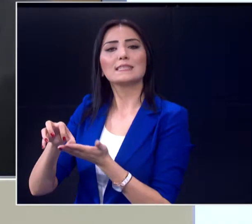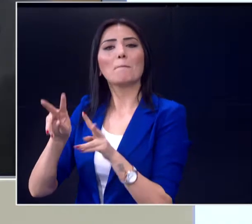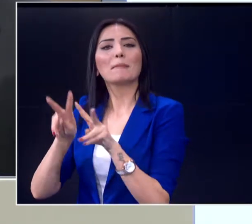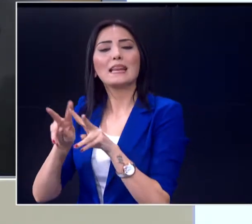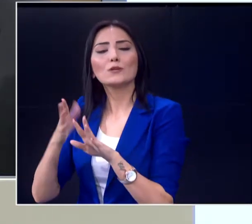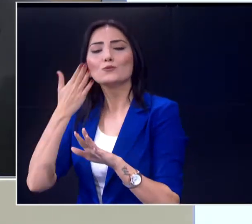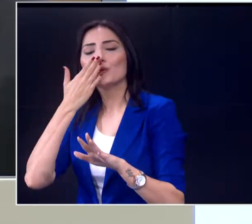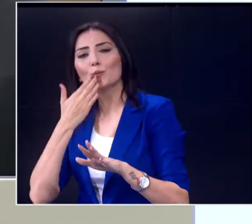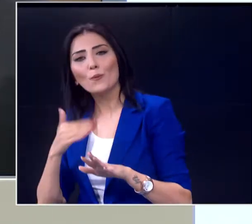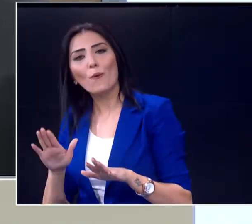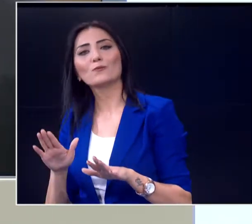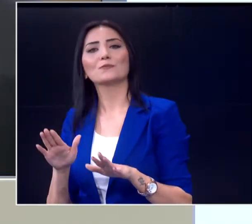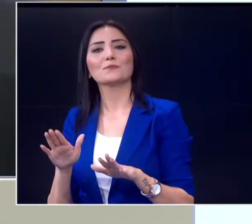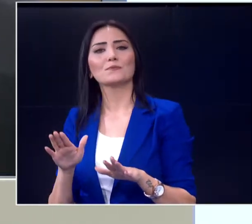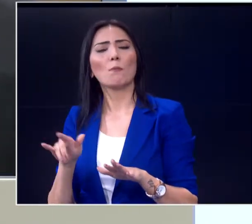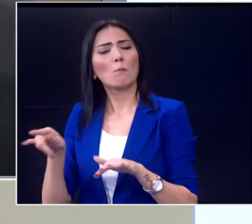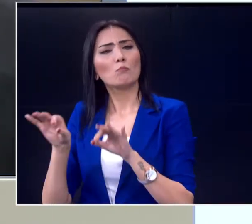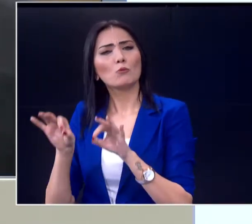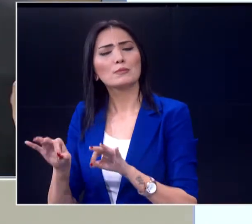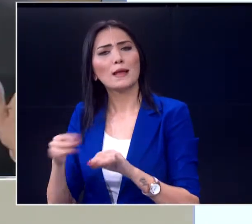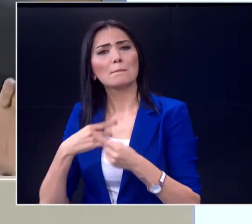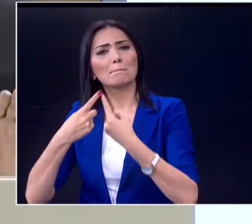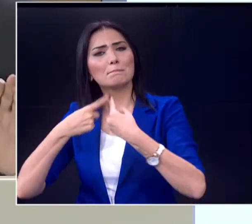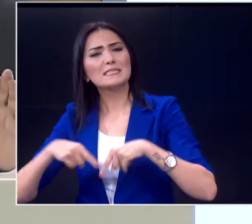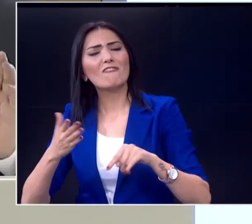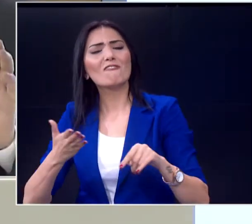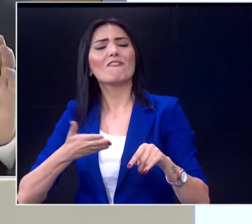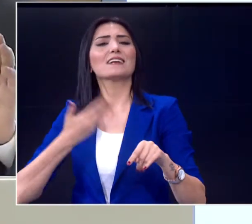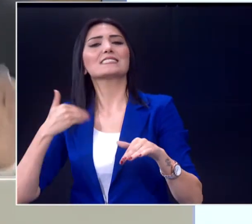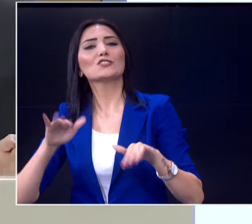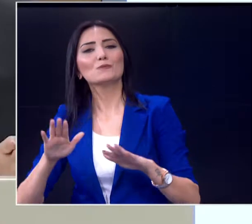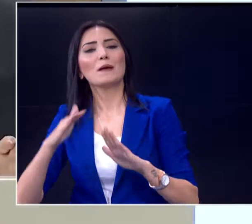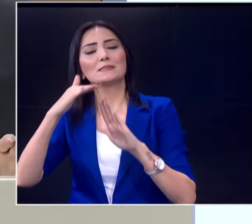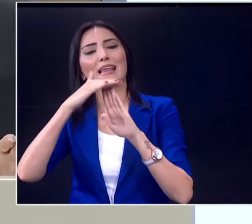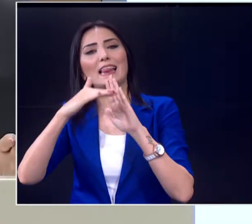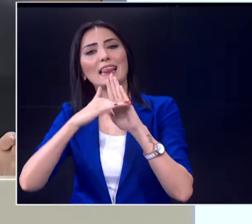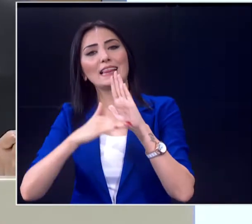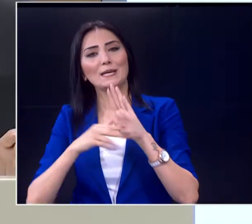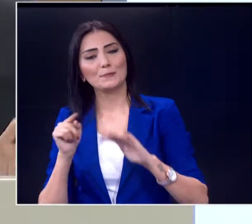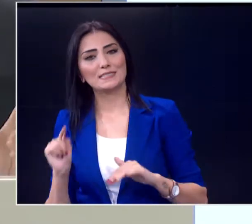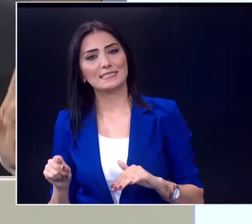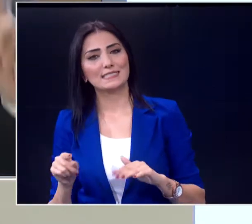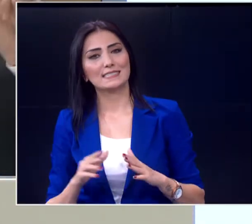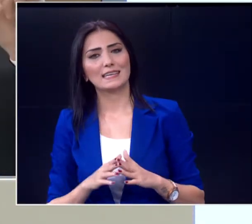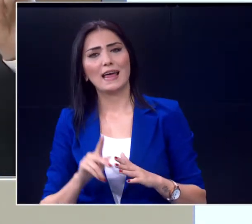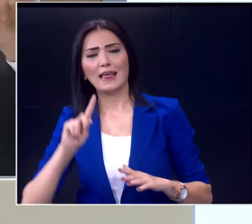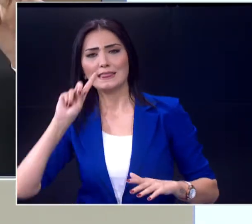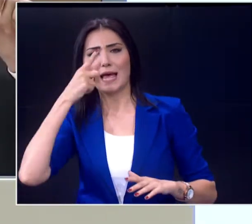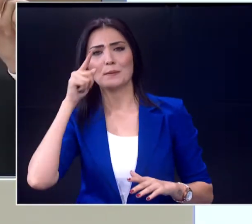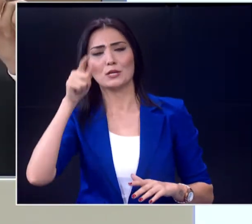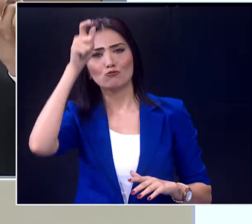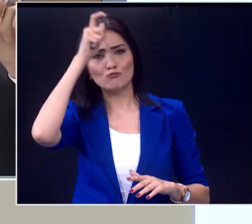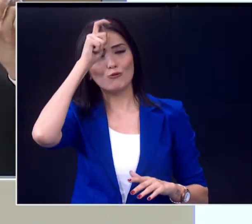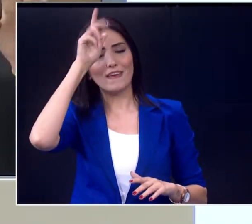milliyetçilik yok. Bunlar bizim vazgeçilmez ilkelerimizdir. Tek bir